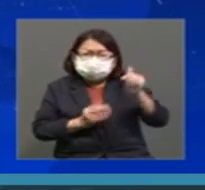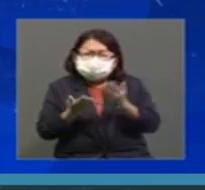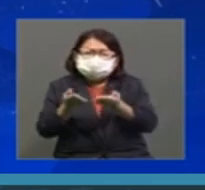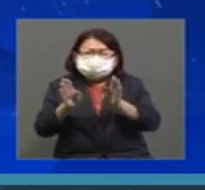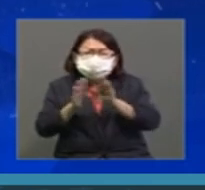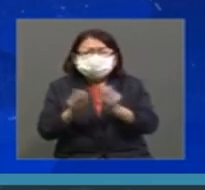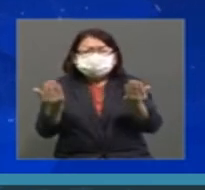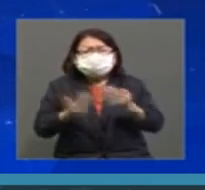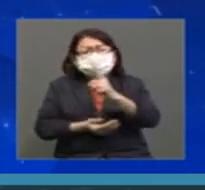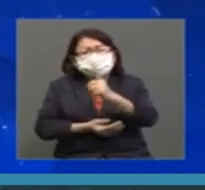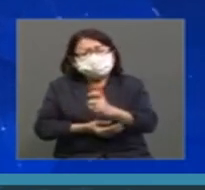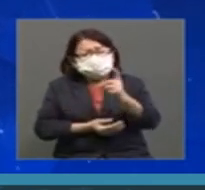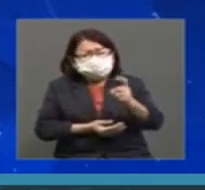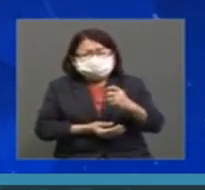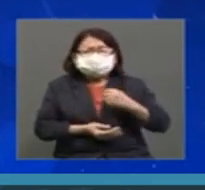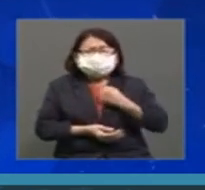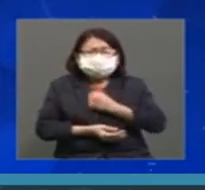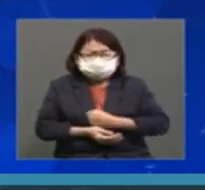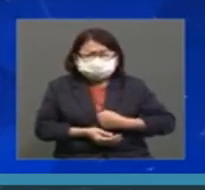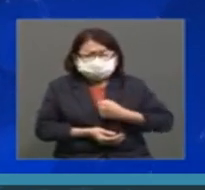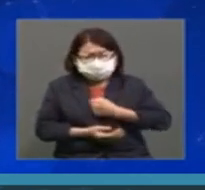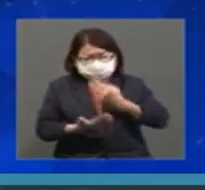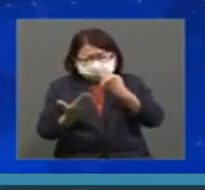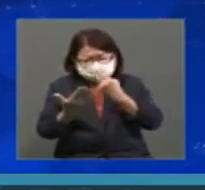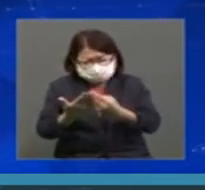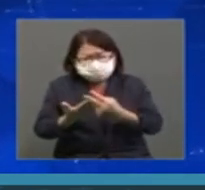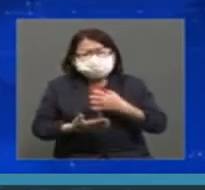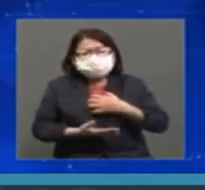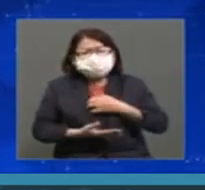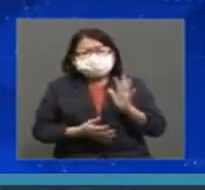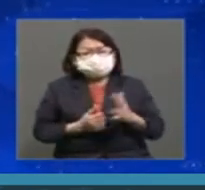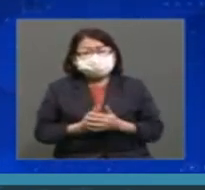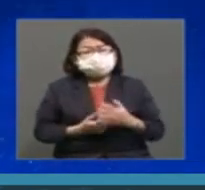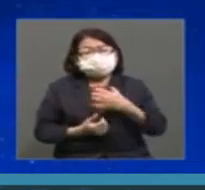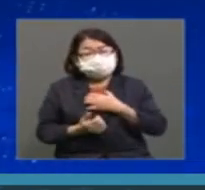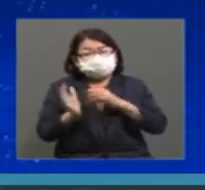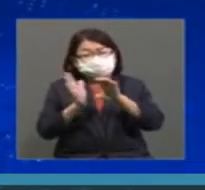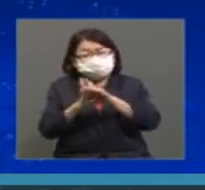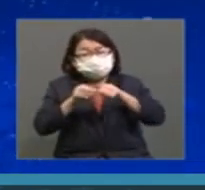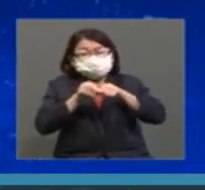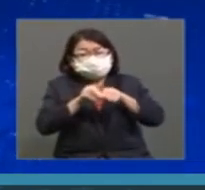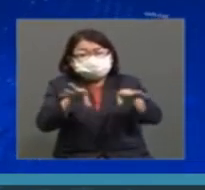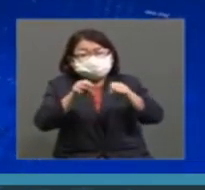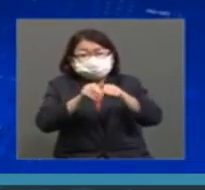บต่อความรู้สึกสร้างบาดแผลให้ครอบครัวผู้สูญเสียด้วยมาริชโยรายงาน